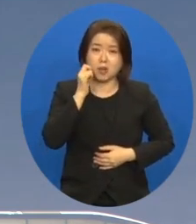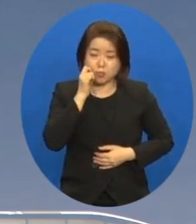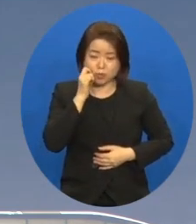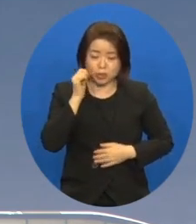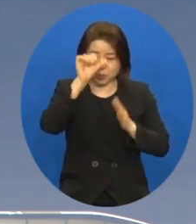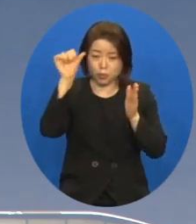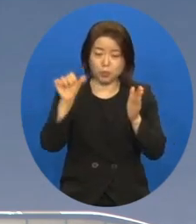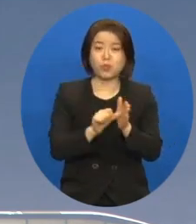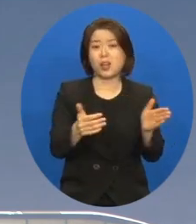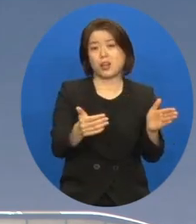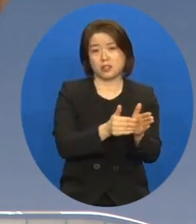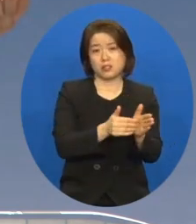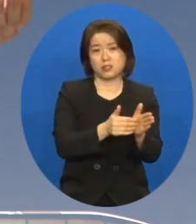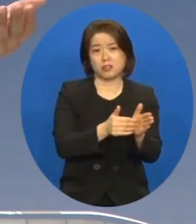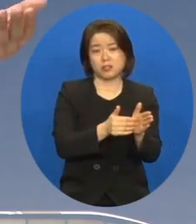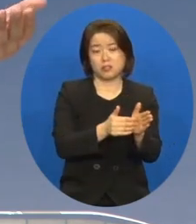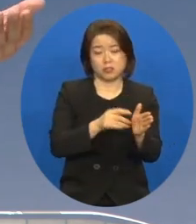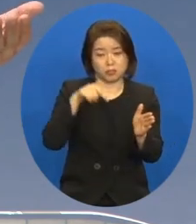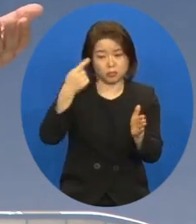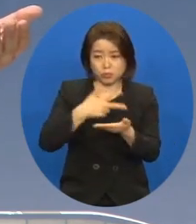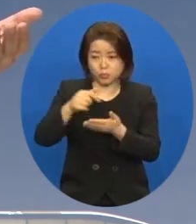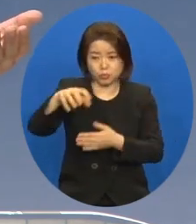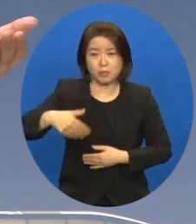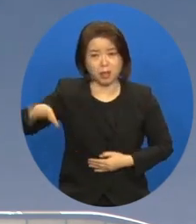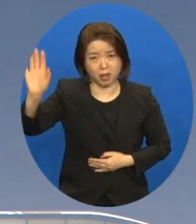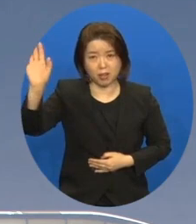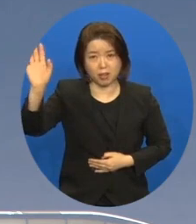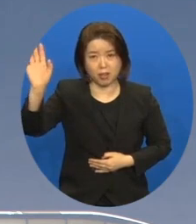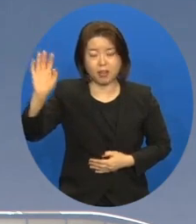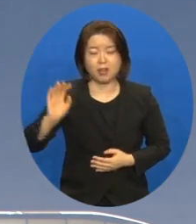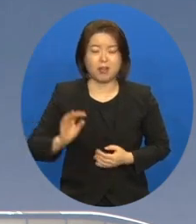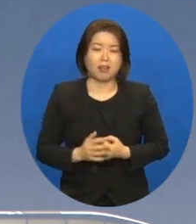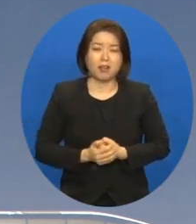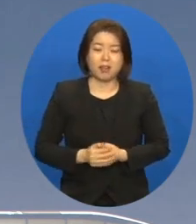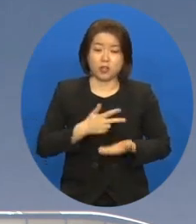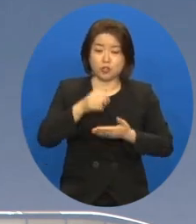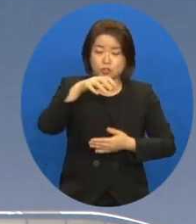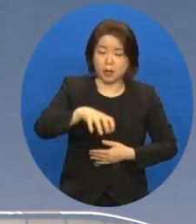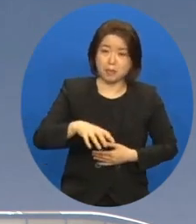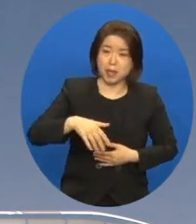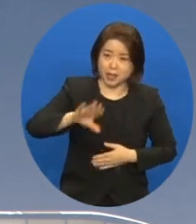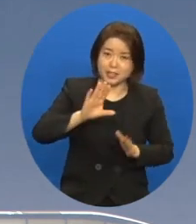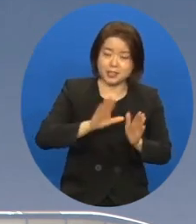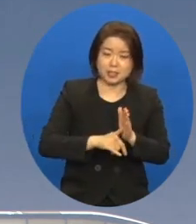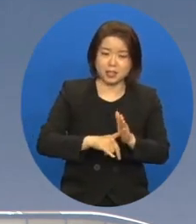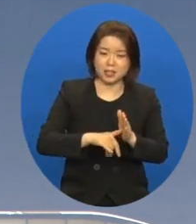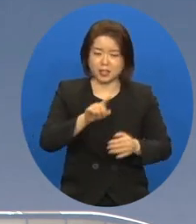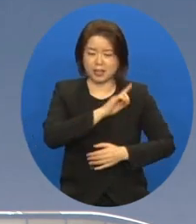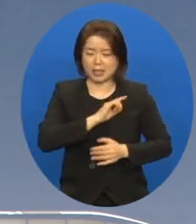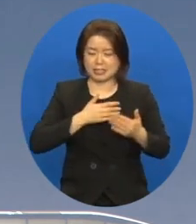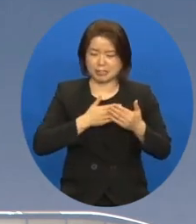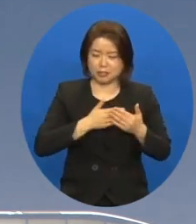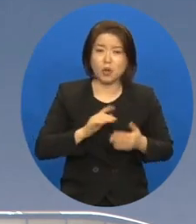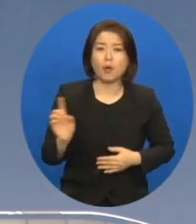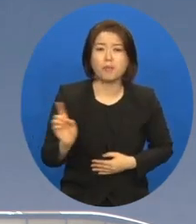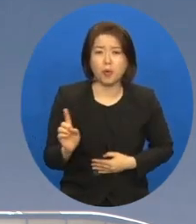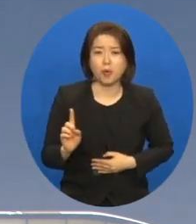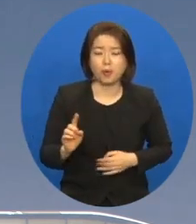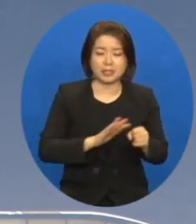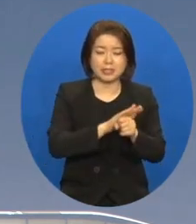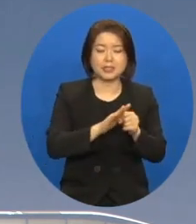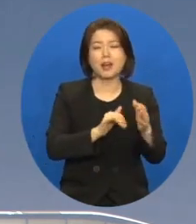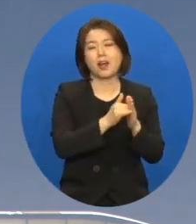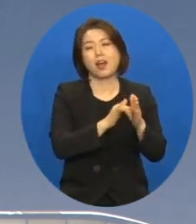인생을 끝나고 주님 앞에 가버리는 거예요. 주님 앞에 갔을 때 가장 두려운 게 바로 사랑하는